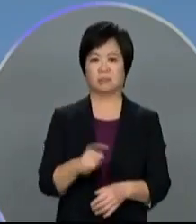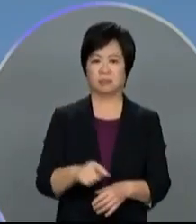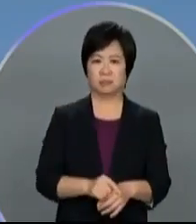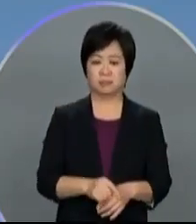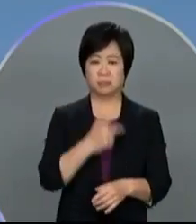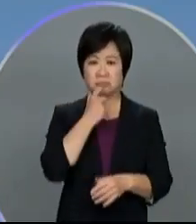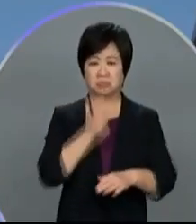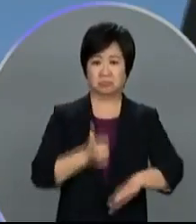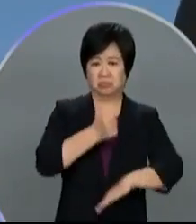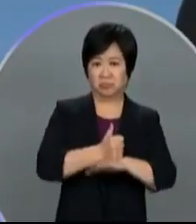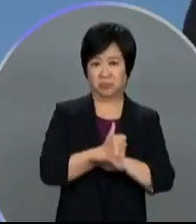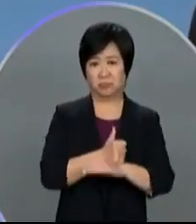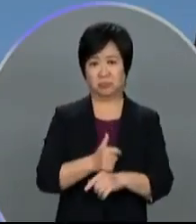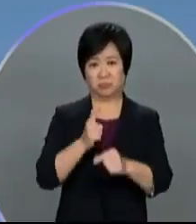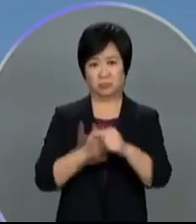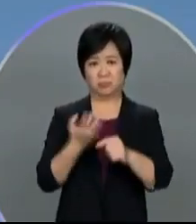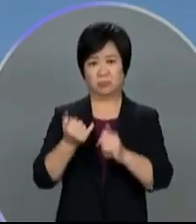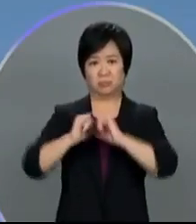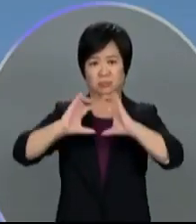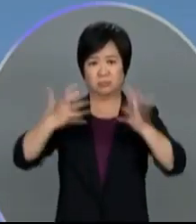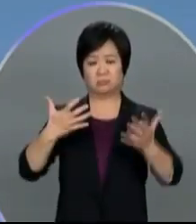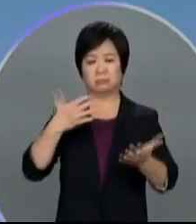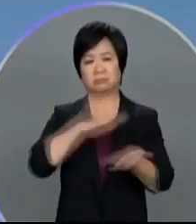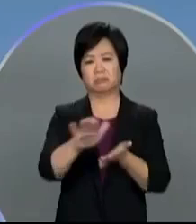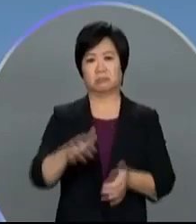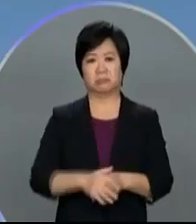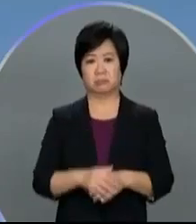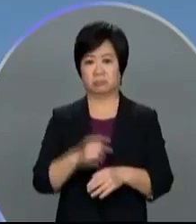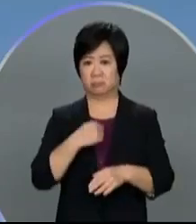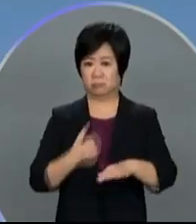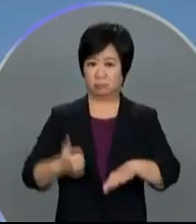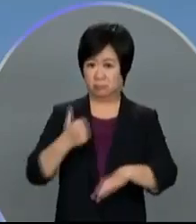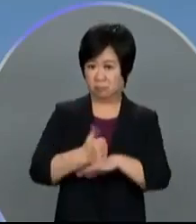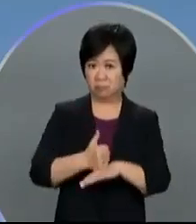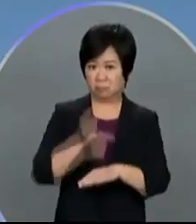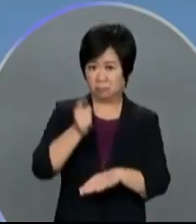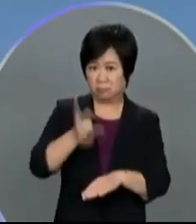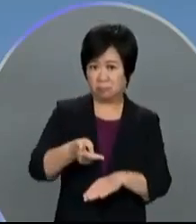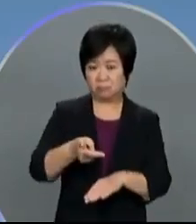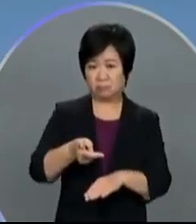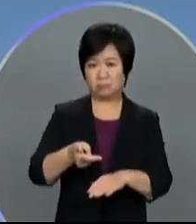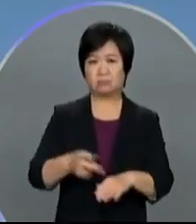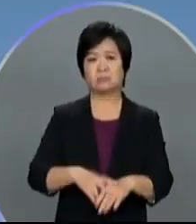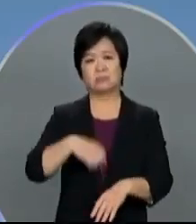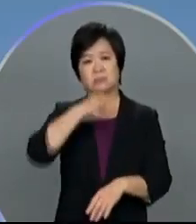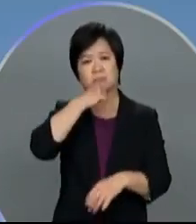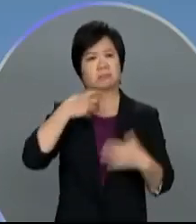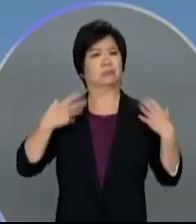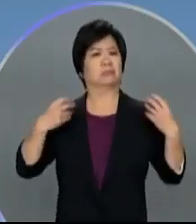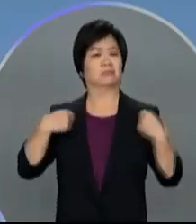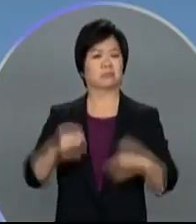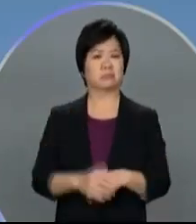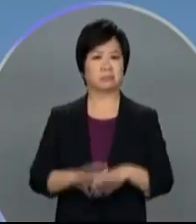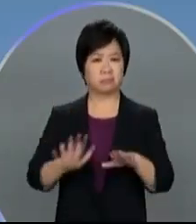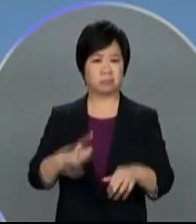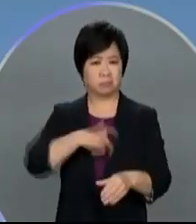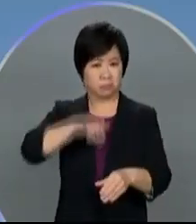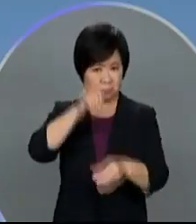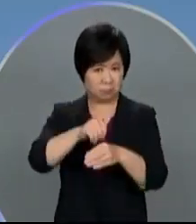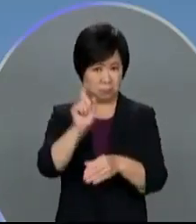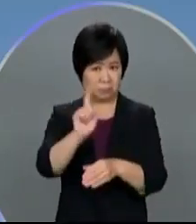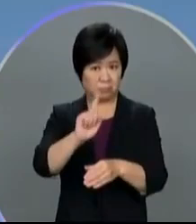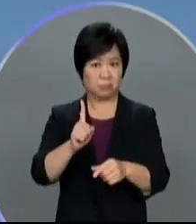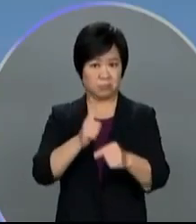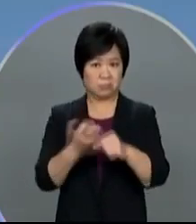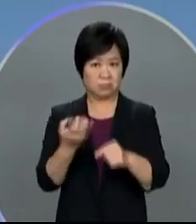国就会灭亡。各位，民进党已经执政2次了，中华民国并没有灭亡，我们现在选的就